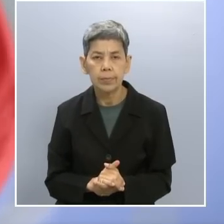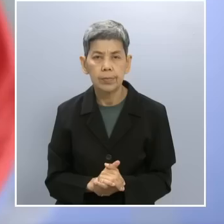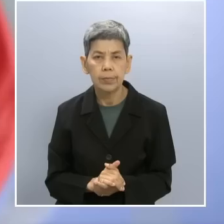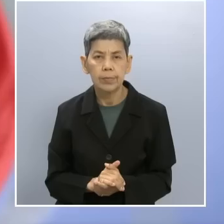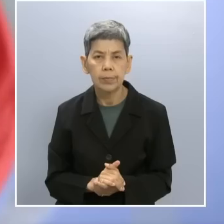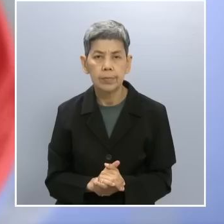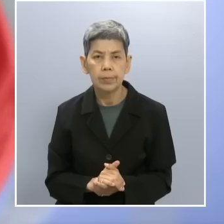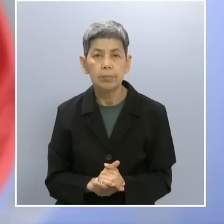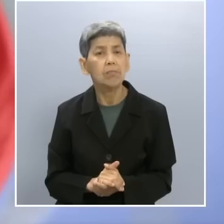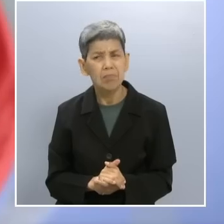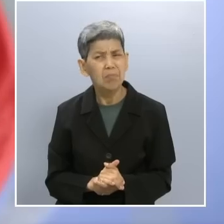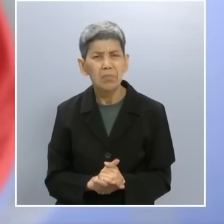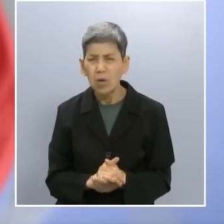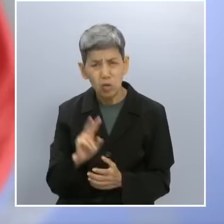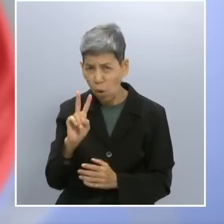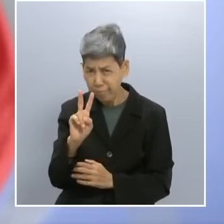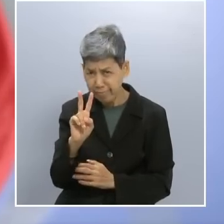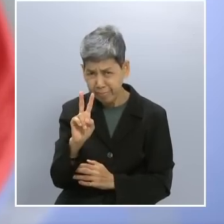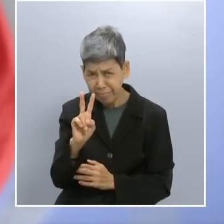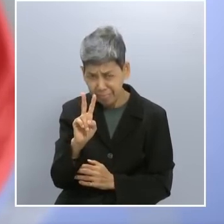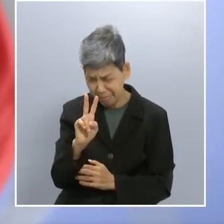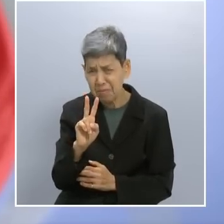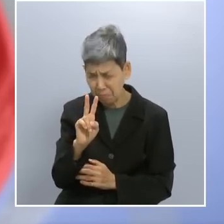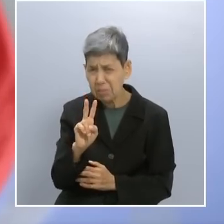จริงๆไม่ได้มีแค่ 2นะ